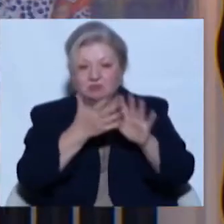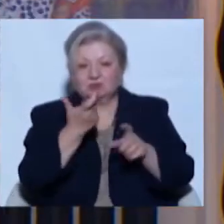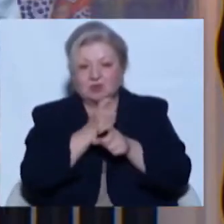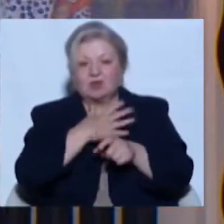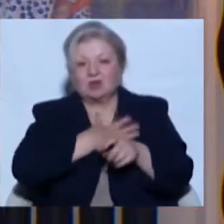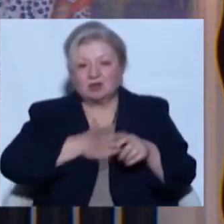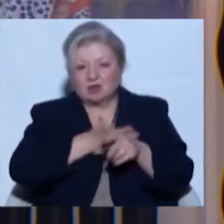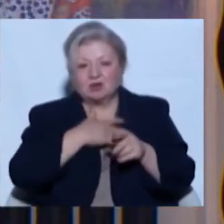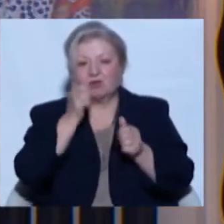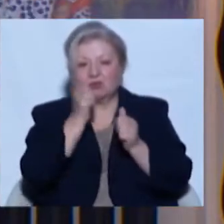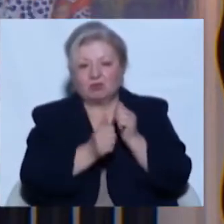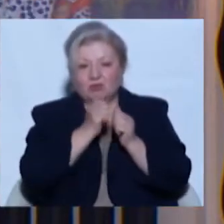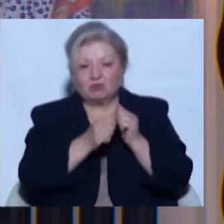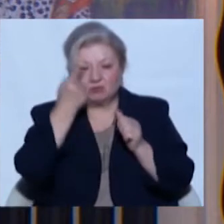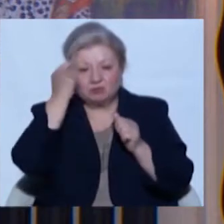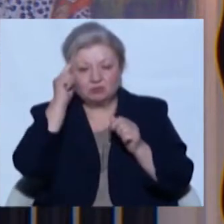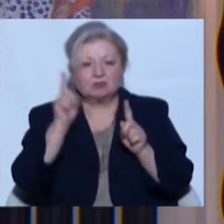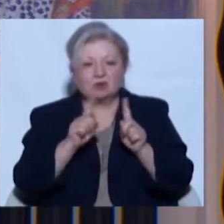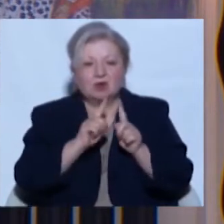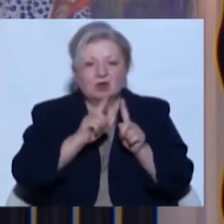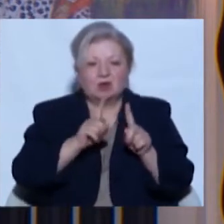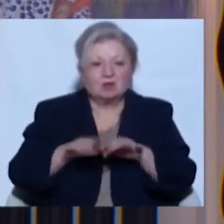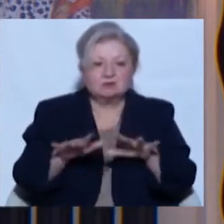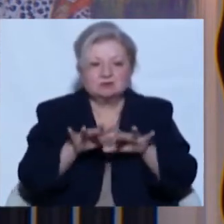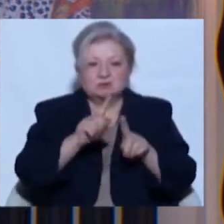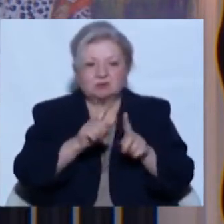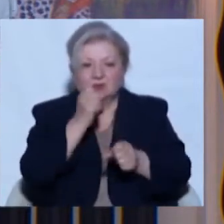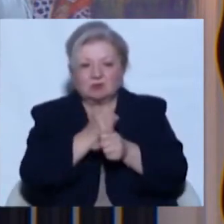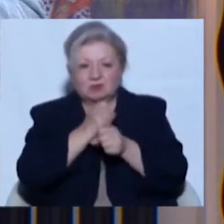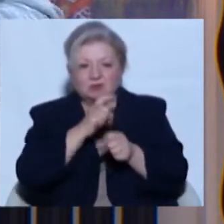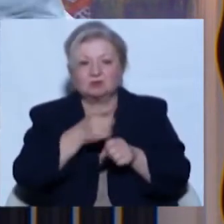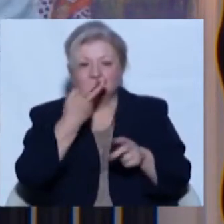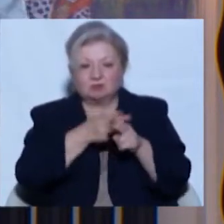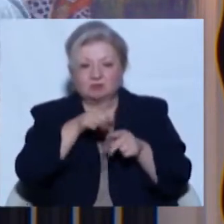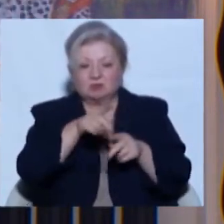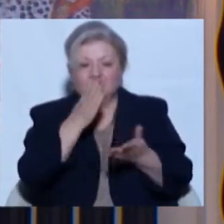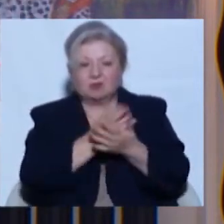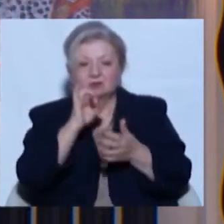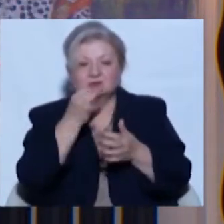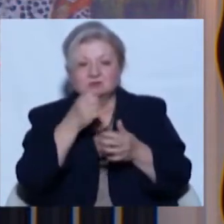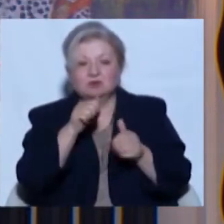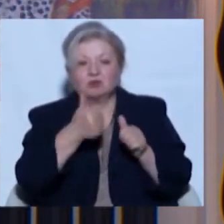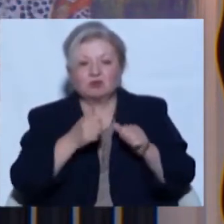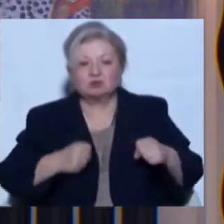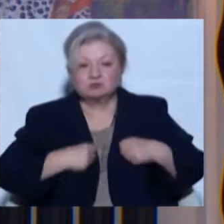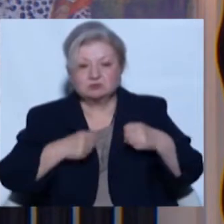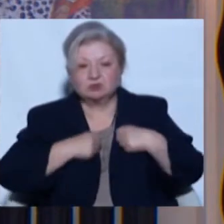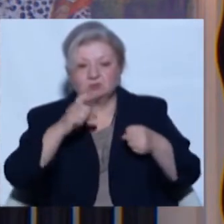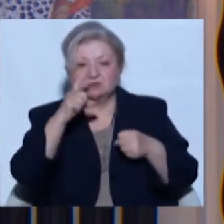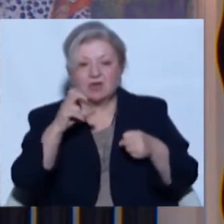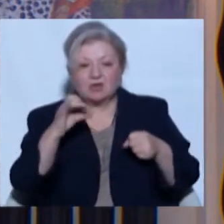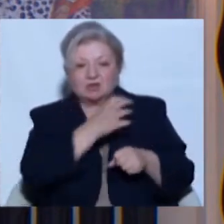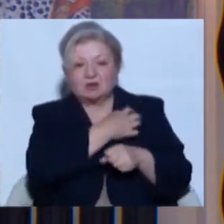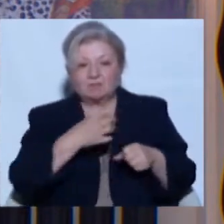მუდმივად ცდილობს რაღაც გამოსავალი ეძიოს. და აი აქ არის ძალიან საინტერესო ის მომენტები, თუ როგორ ცდილობს ერეკლე აი